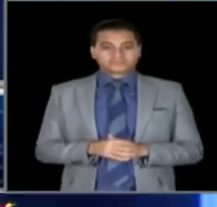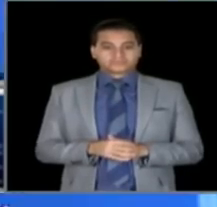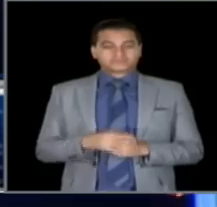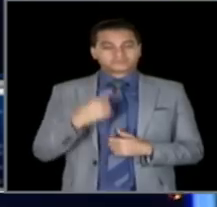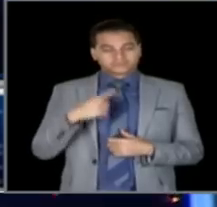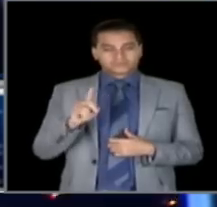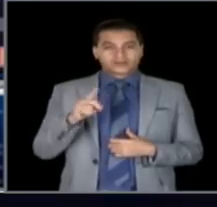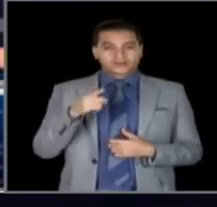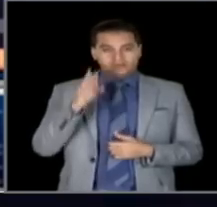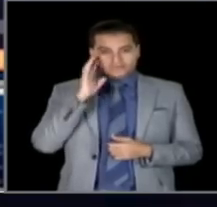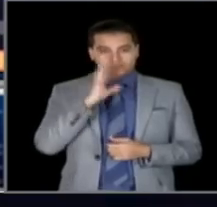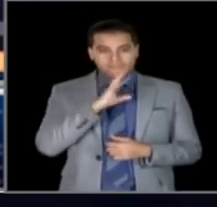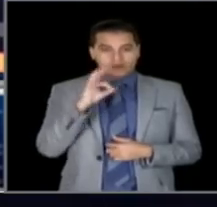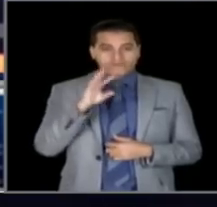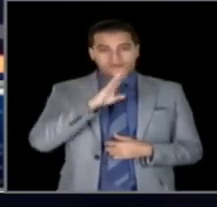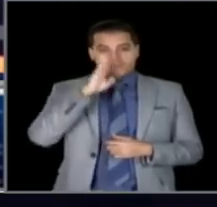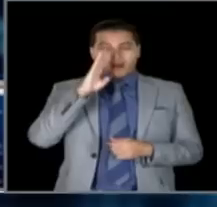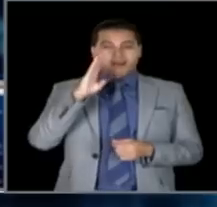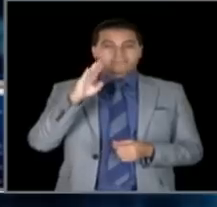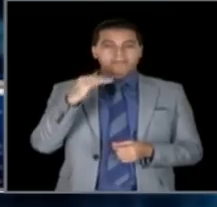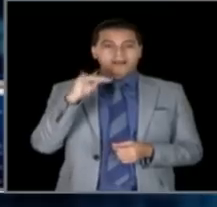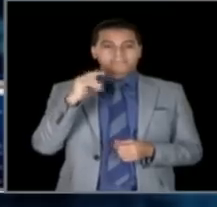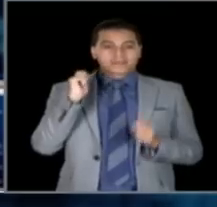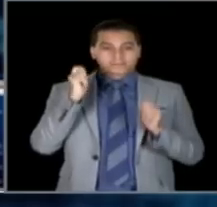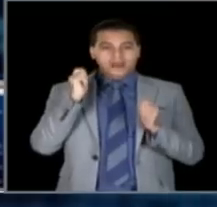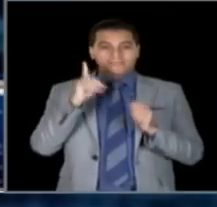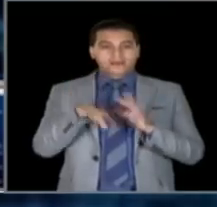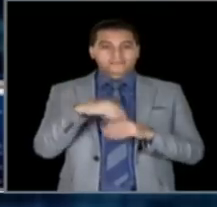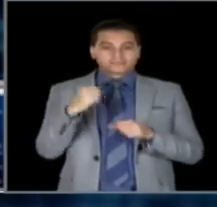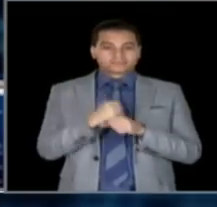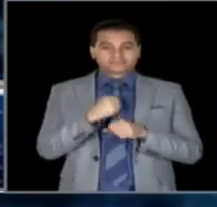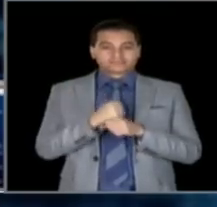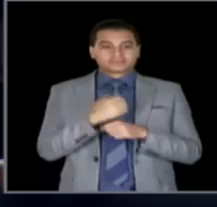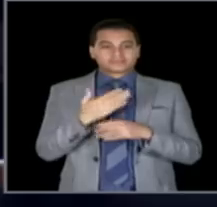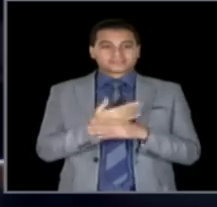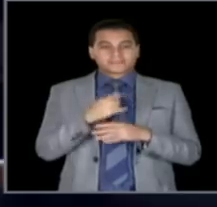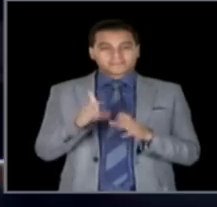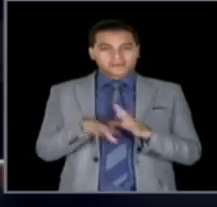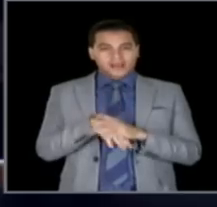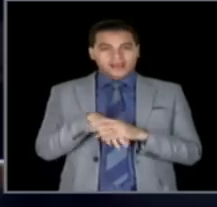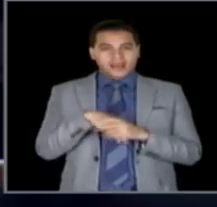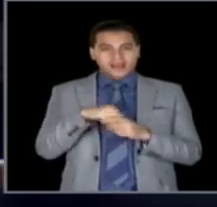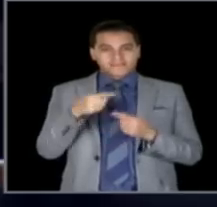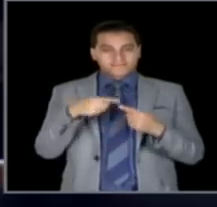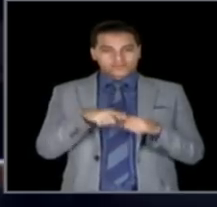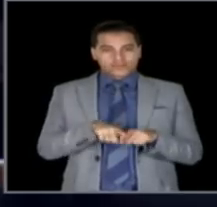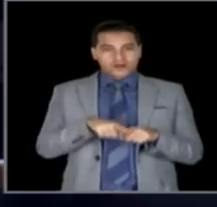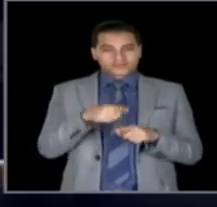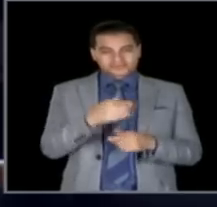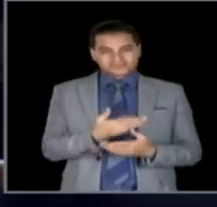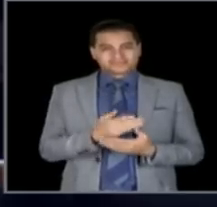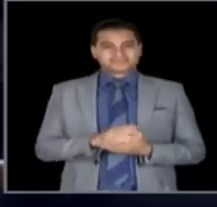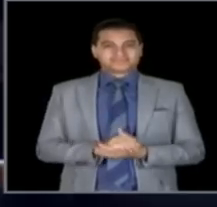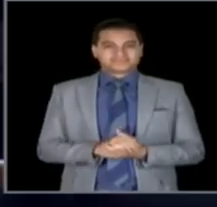الملك محمد السادس سماه البراق نسبة إلى دابة الرسول في ليلة الإسراء